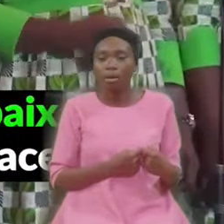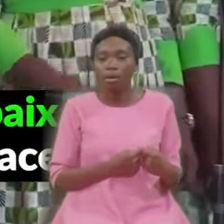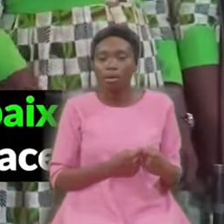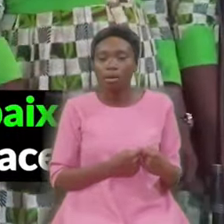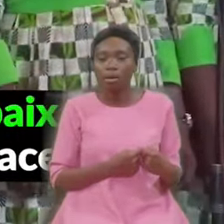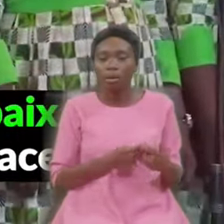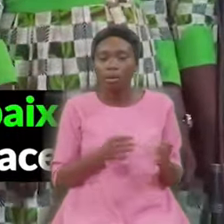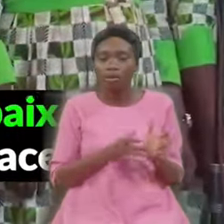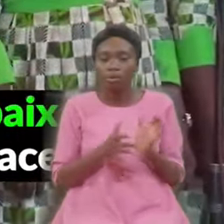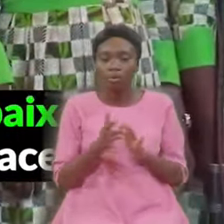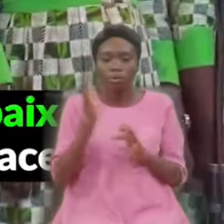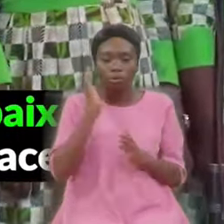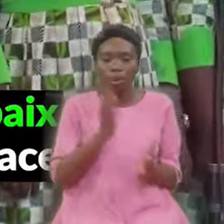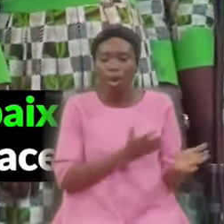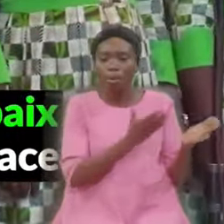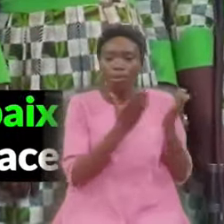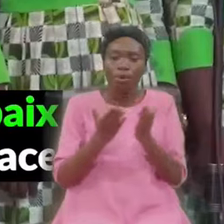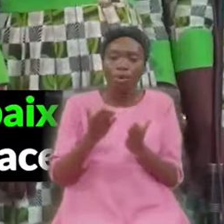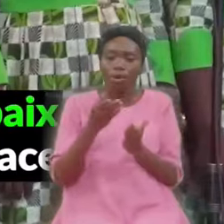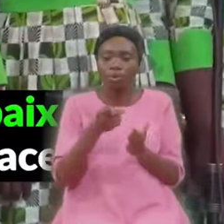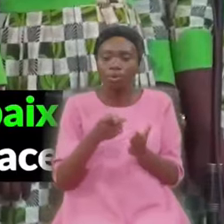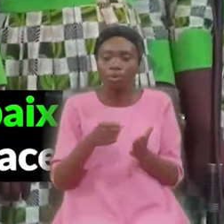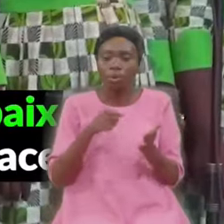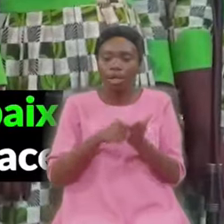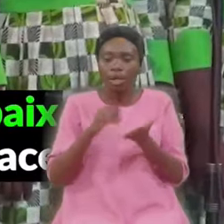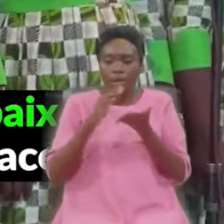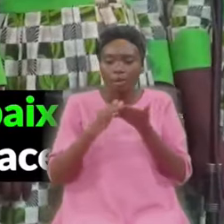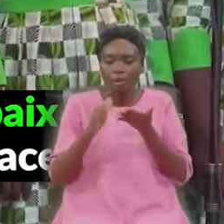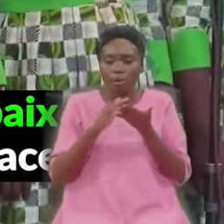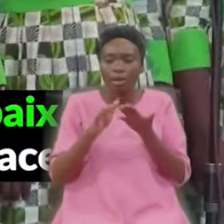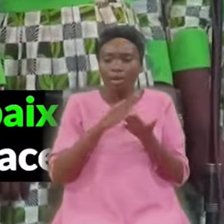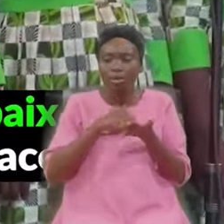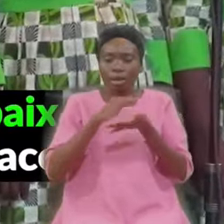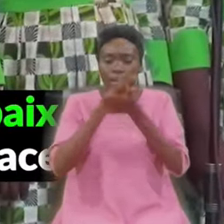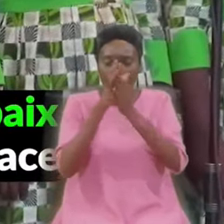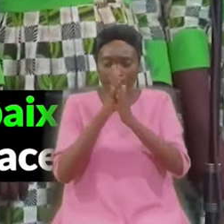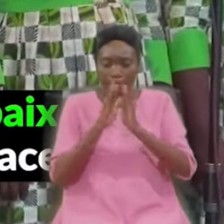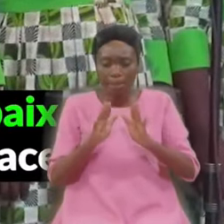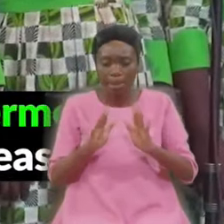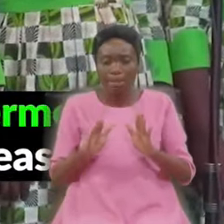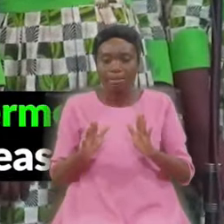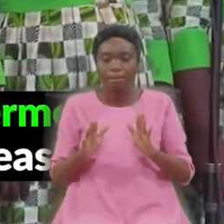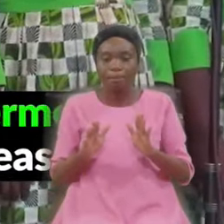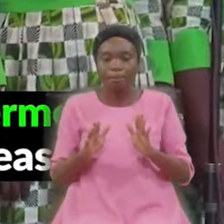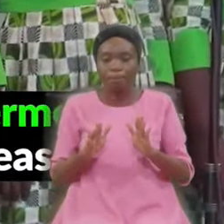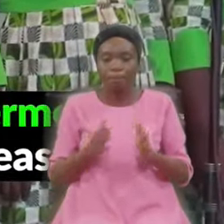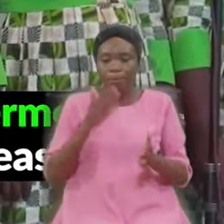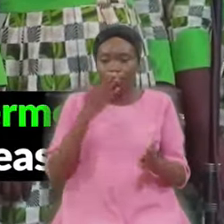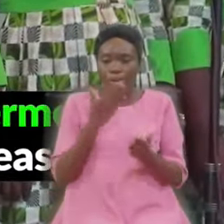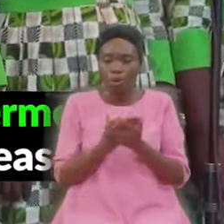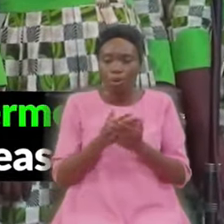cœur. Christ t'accordera son pardon et sa paix.